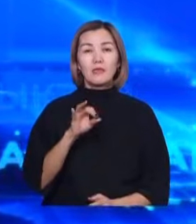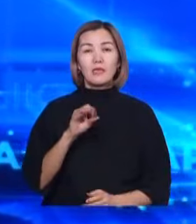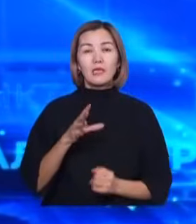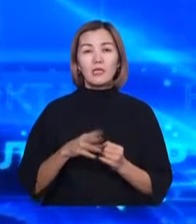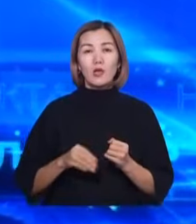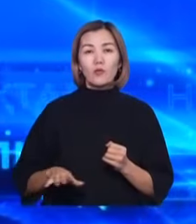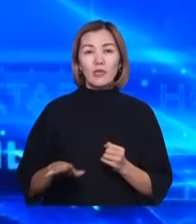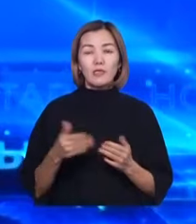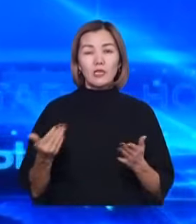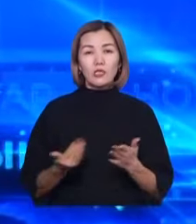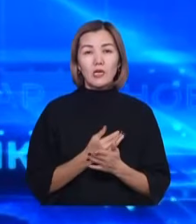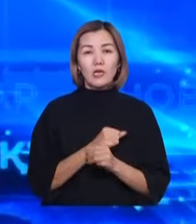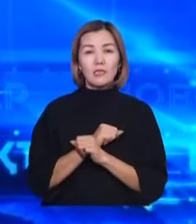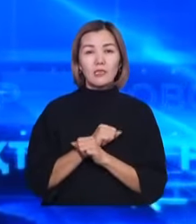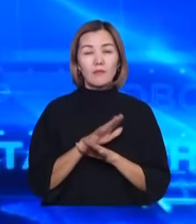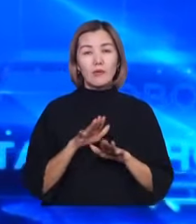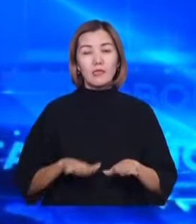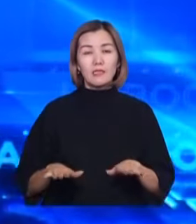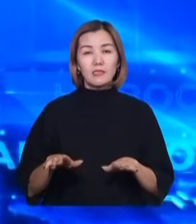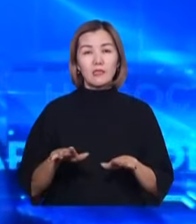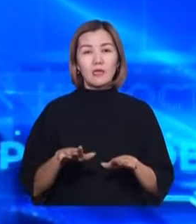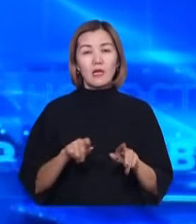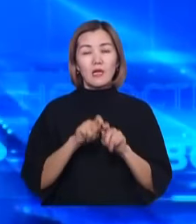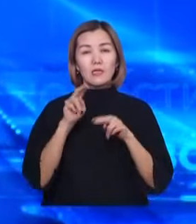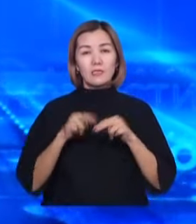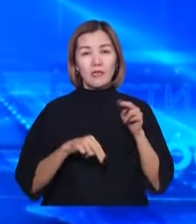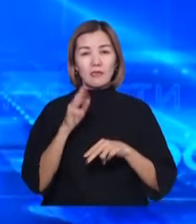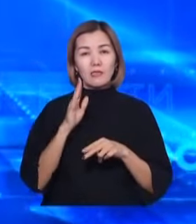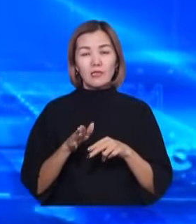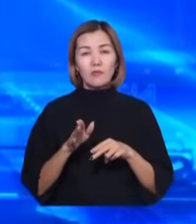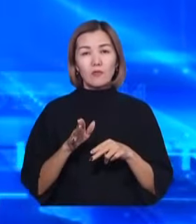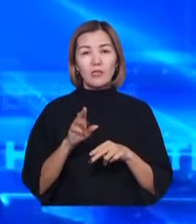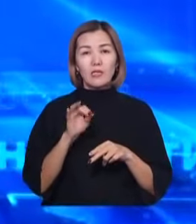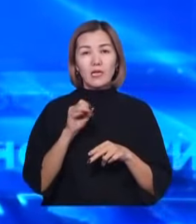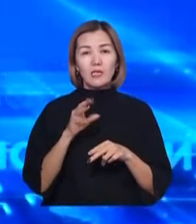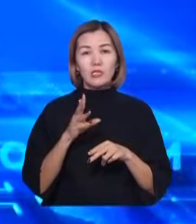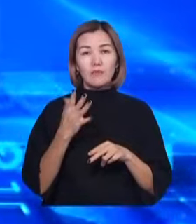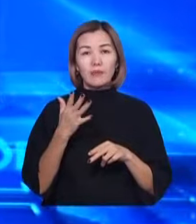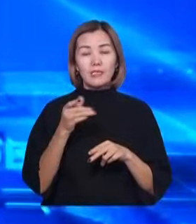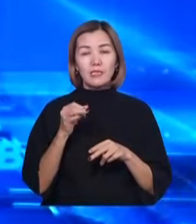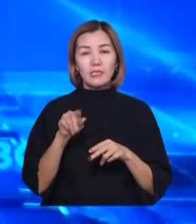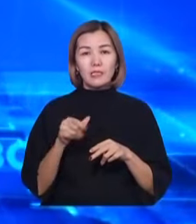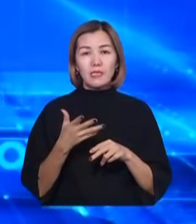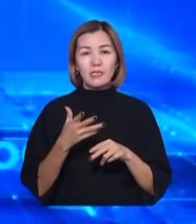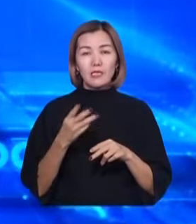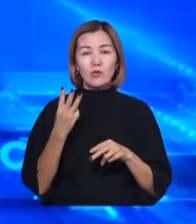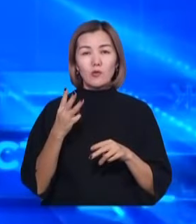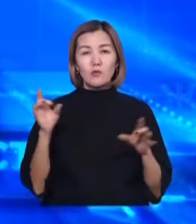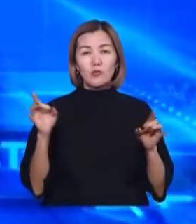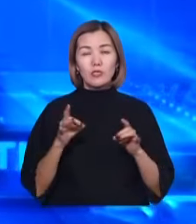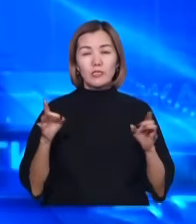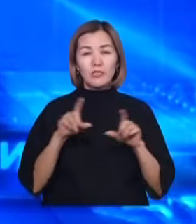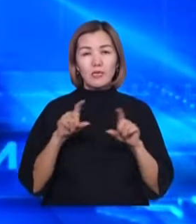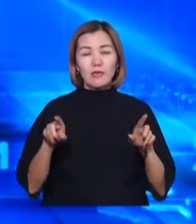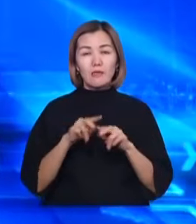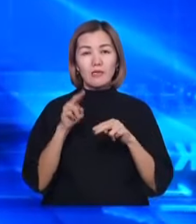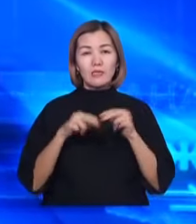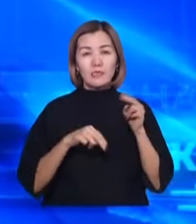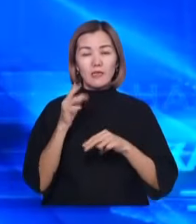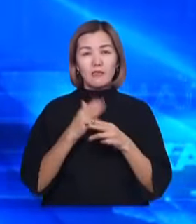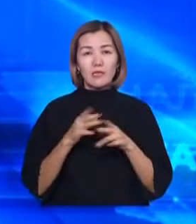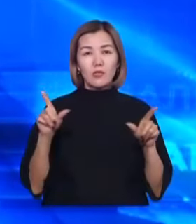Кеген ауданында жаңа демалыс аймағы салынады. Қарашатқал маңындағы 5,5 гектар жерде 3 мейрамхана нысаны бой көтереді. Дүкендер